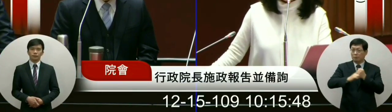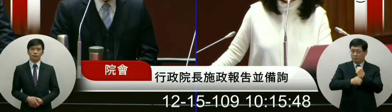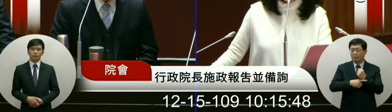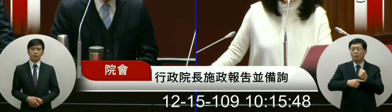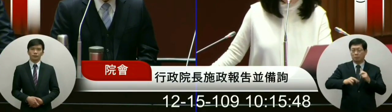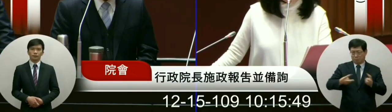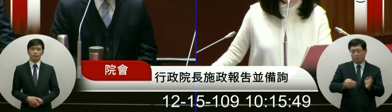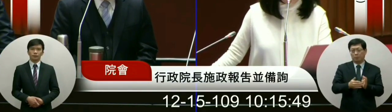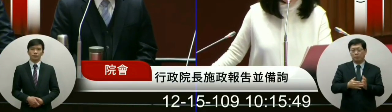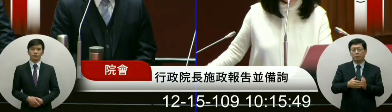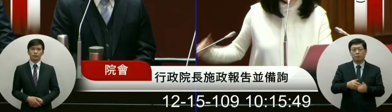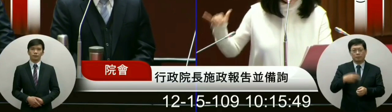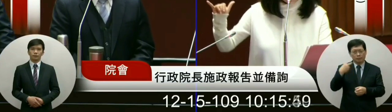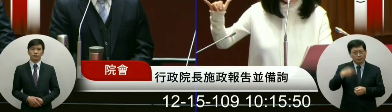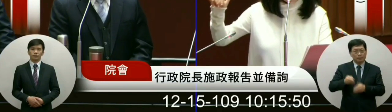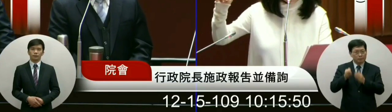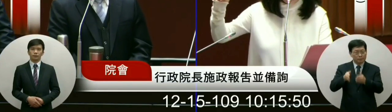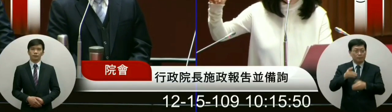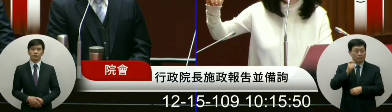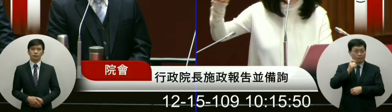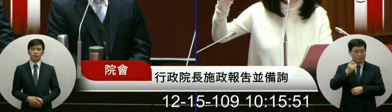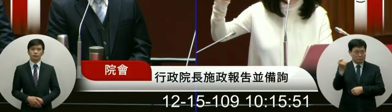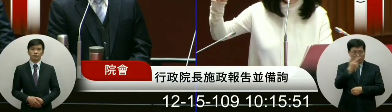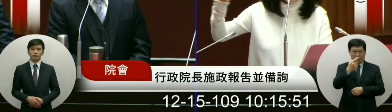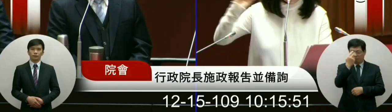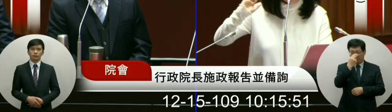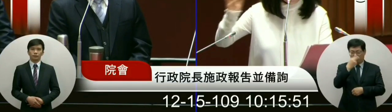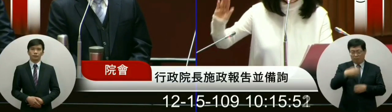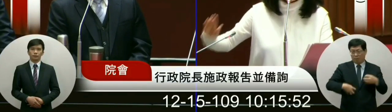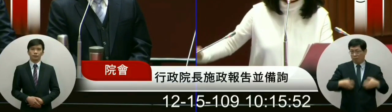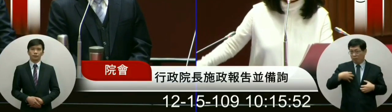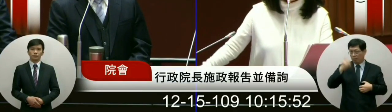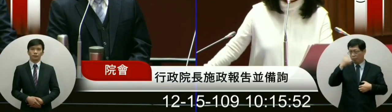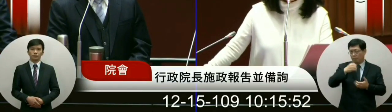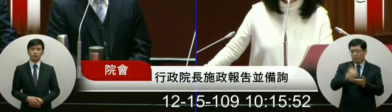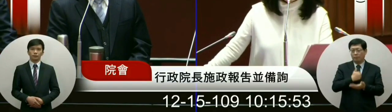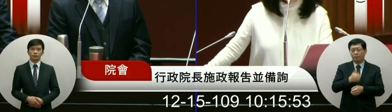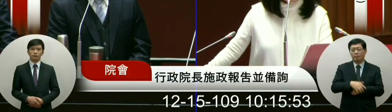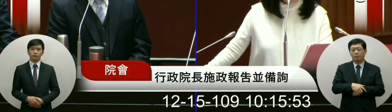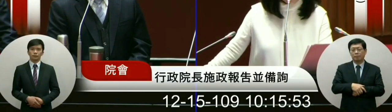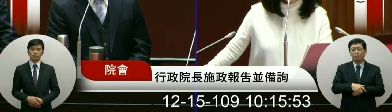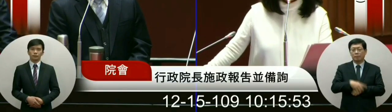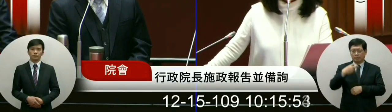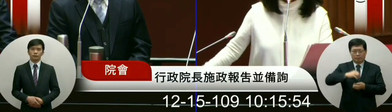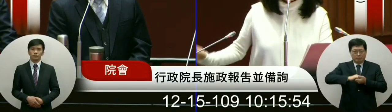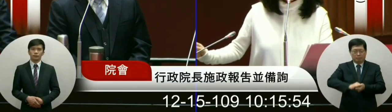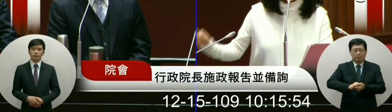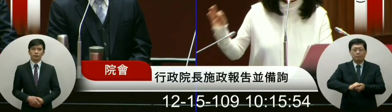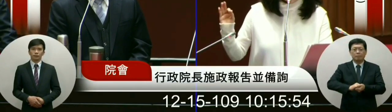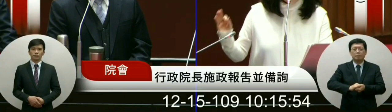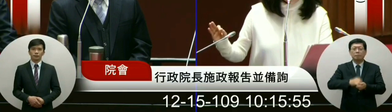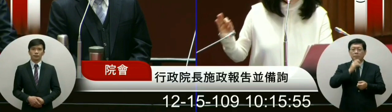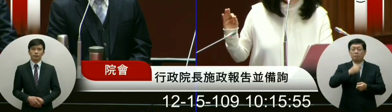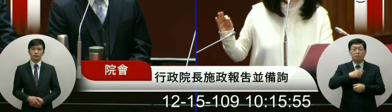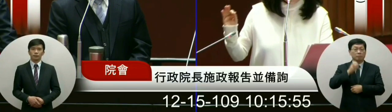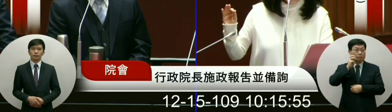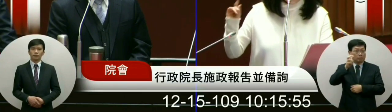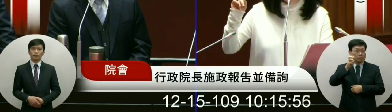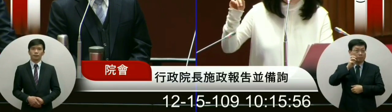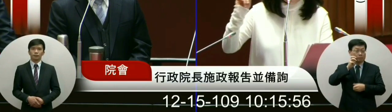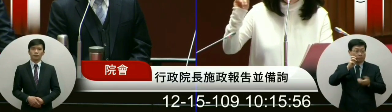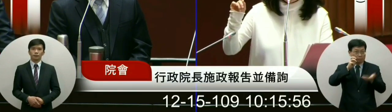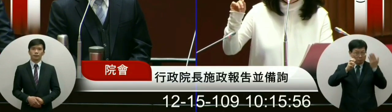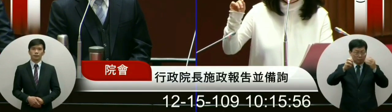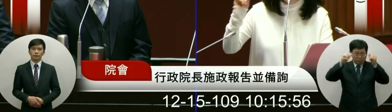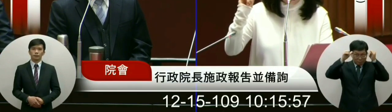正案，我们再一次排除了6个高风险的部位不可以进口，而且决议严禁30个月